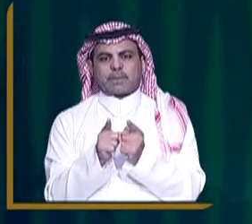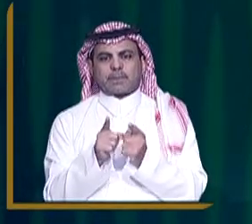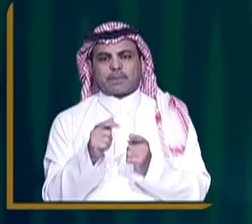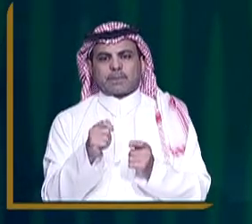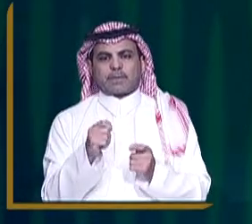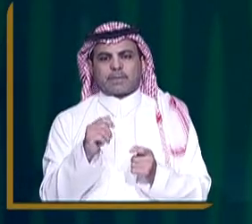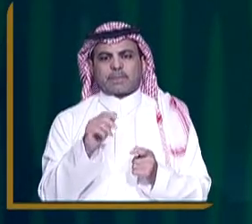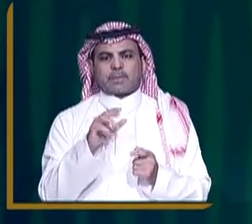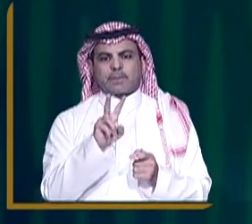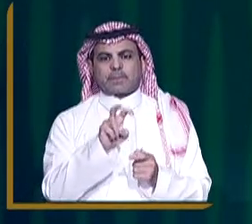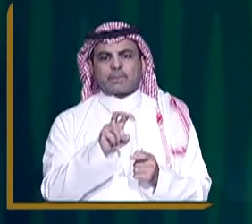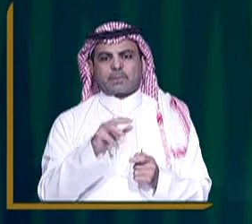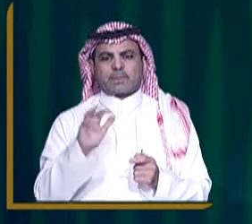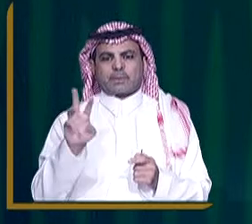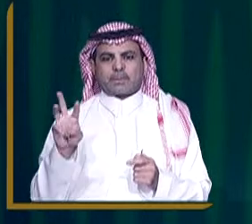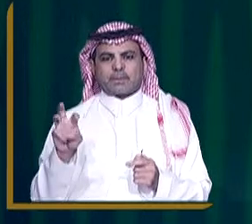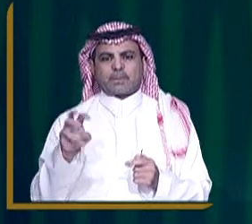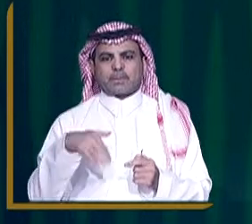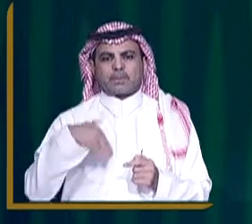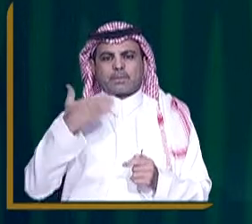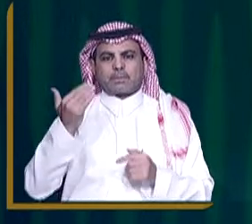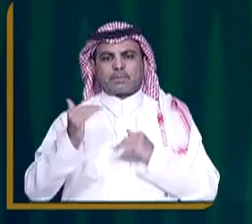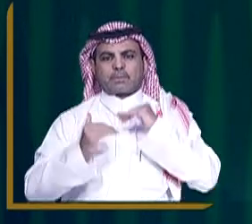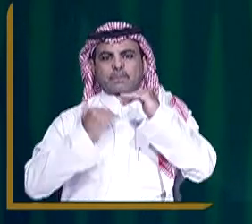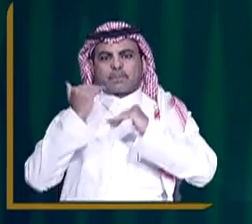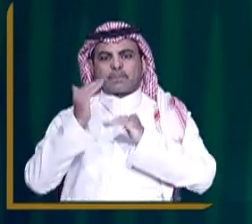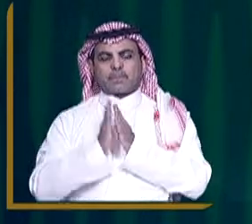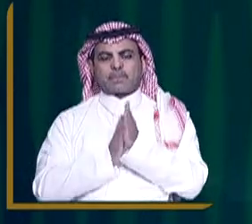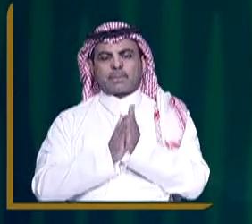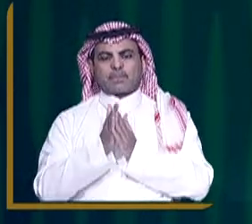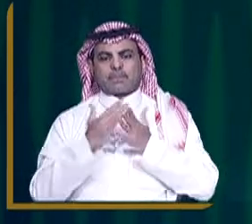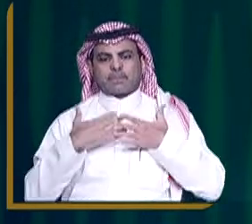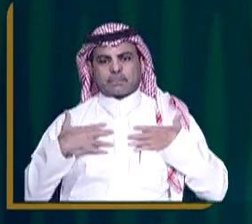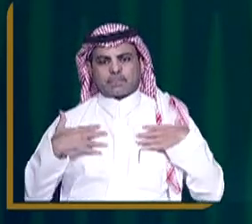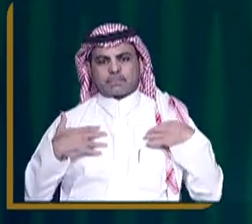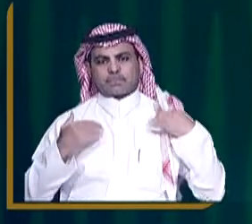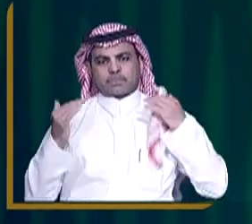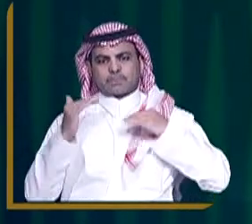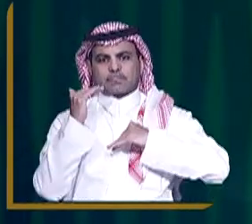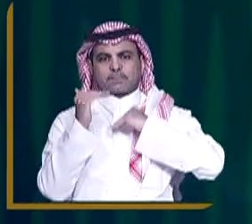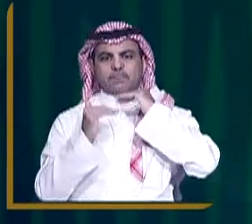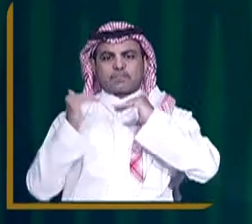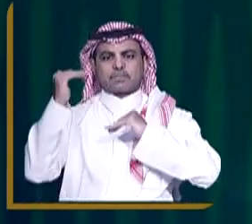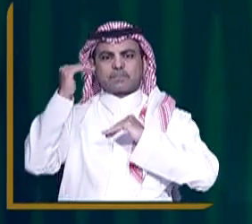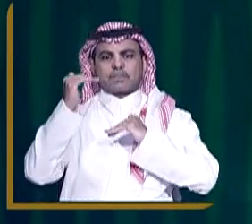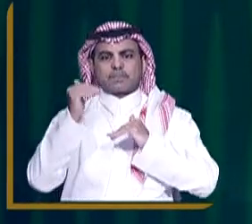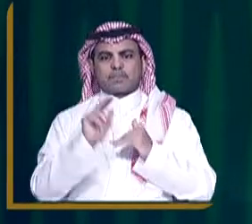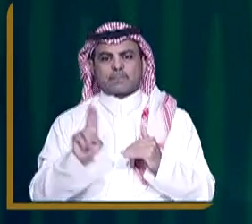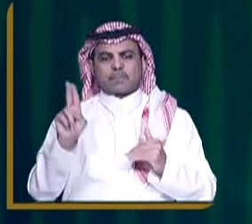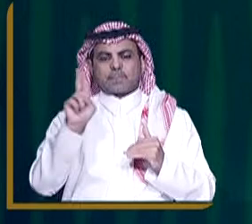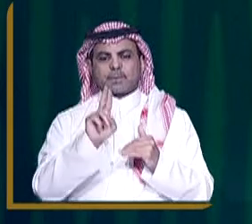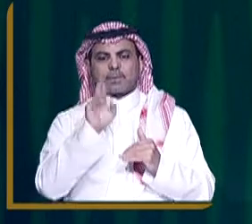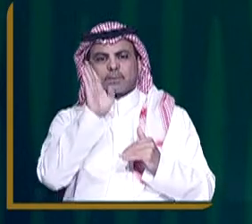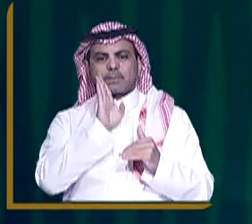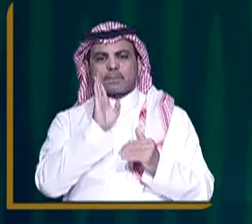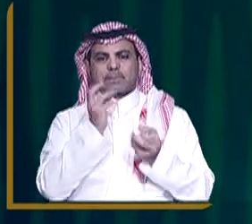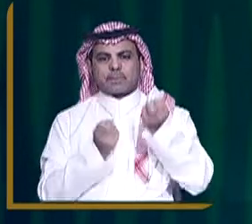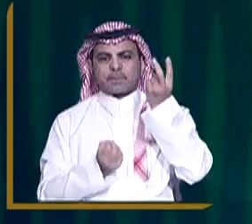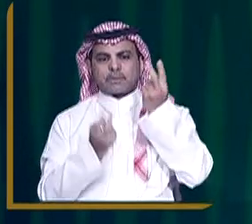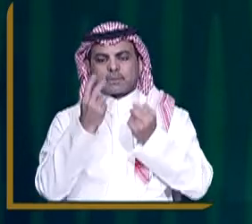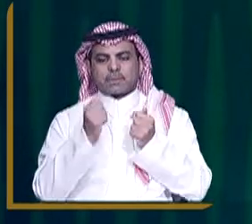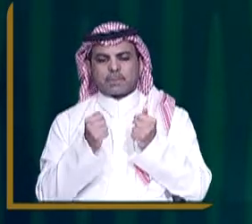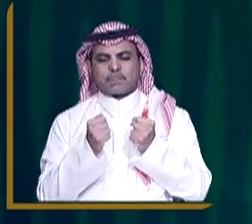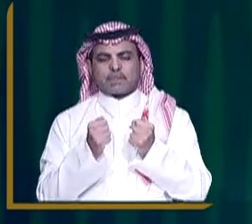الرؤية رفعت توقعاتنا ورفعت طموحاتنا أكثر وأكثر، وخليني أبعد عن الأسئلة المعتادة في المبادرات